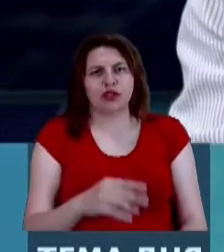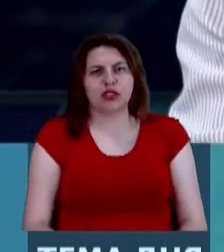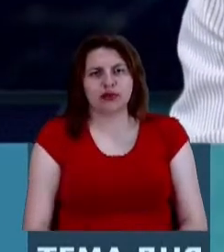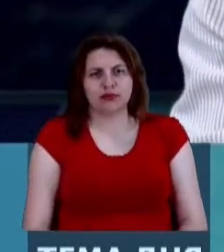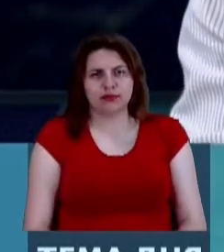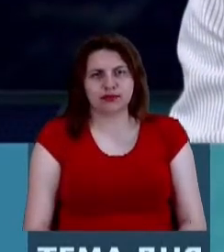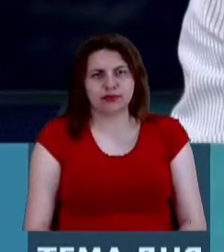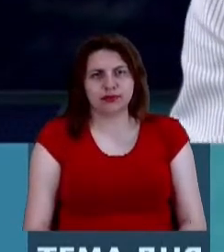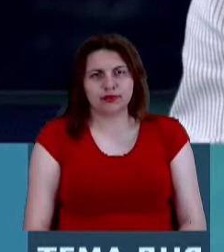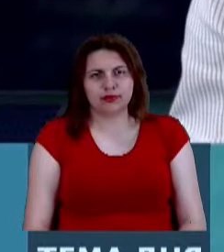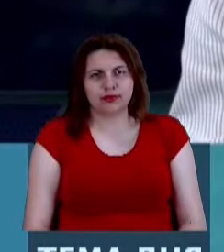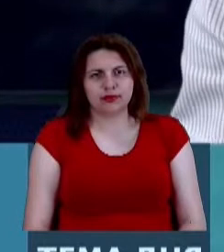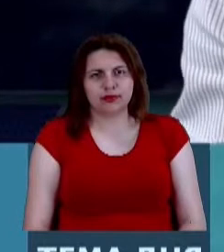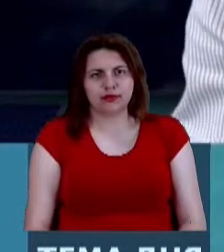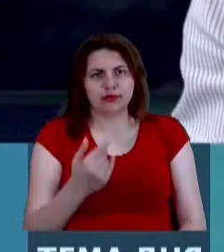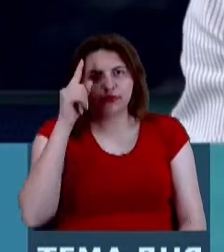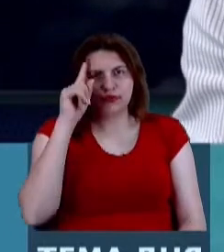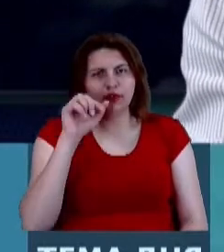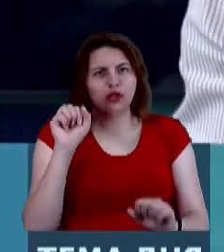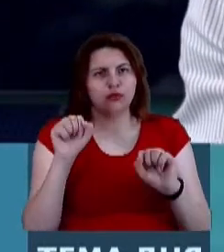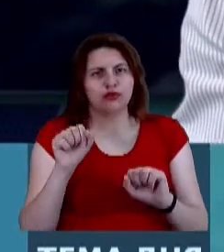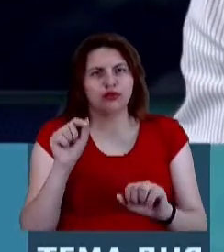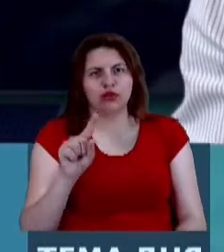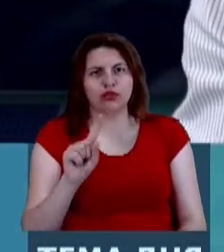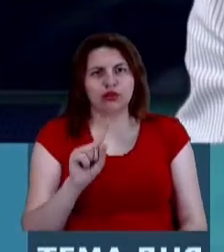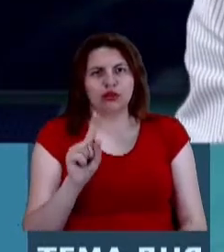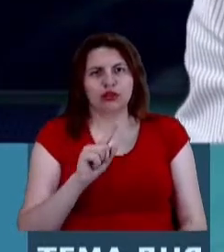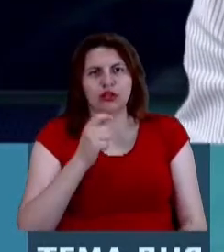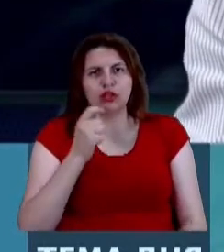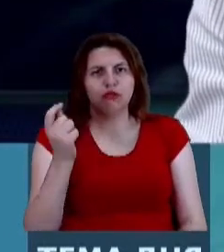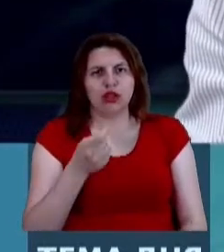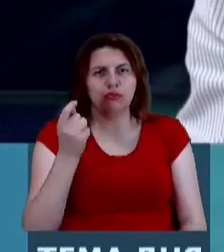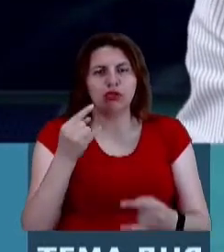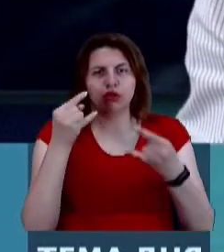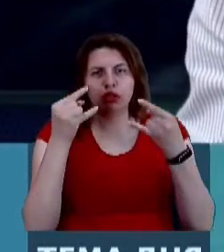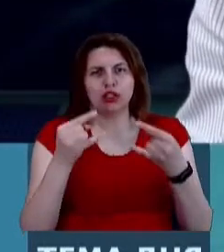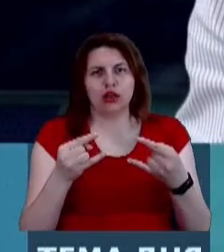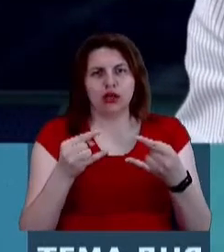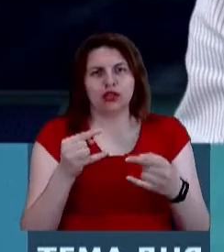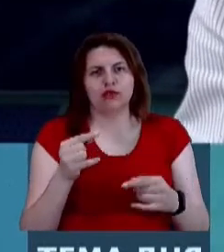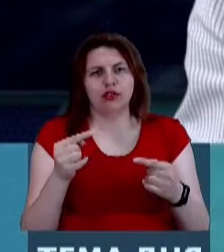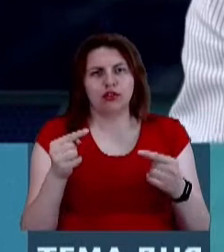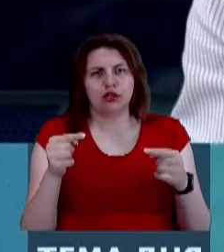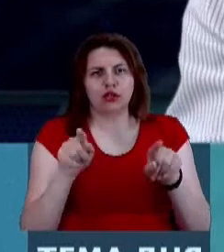Ви знаєте, ну, можливо, від того, що замало каналів якраз от такого,